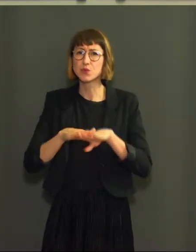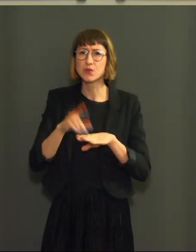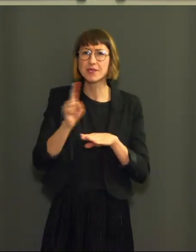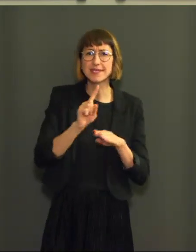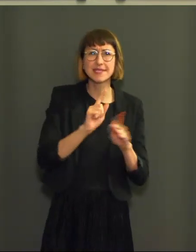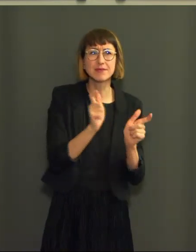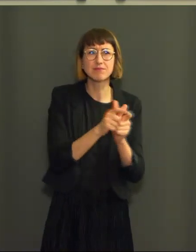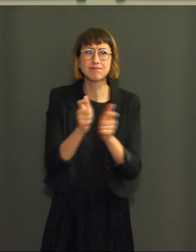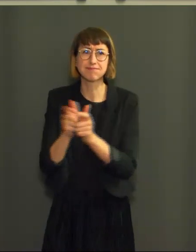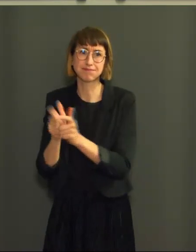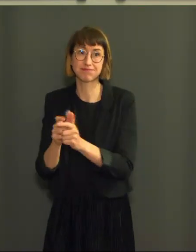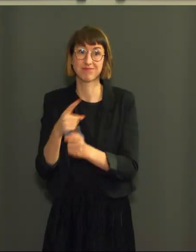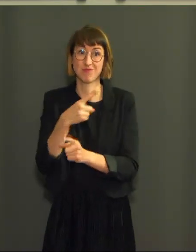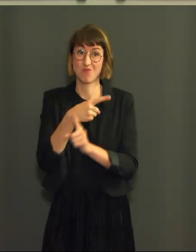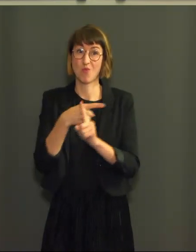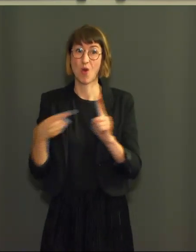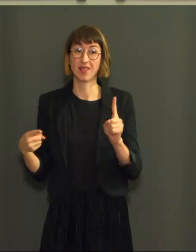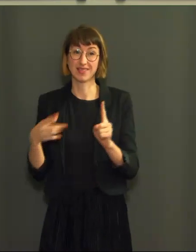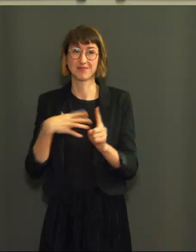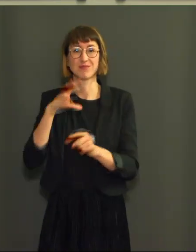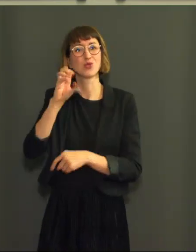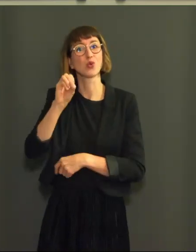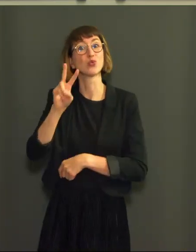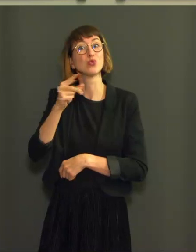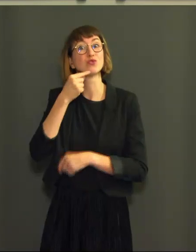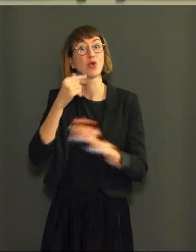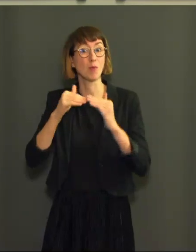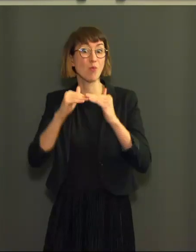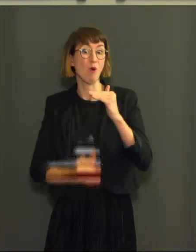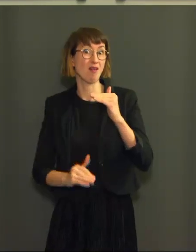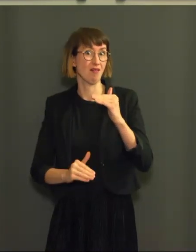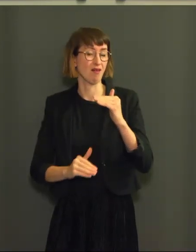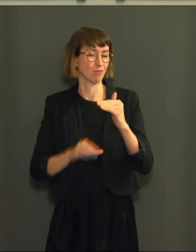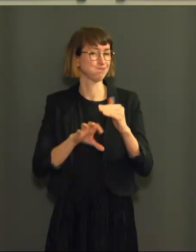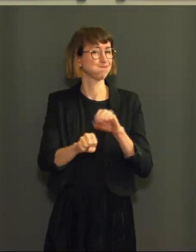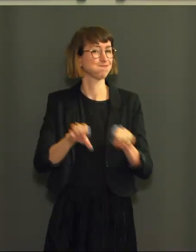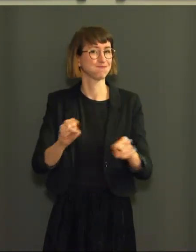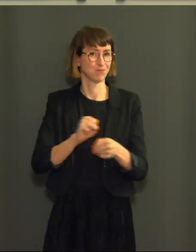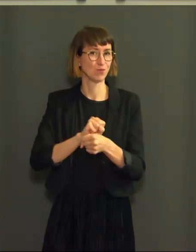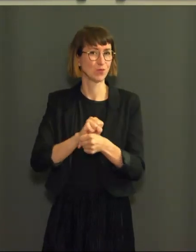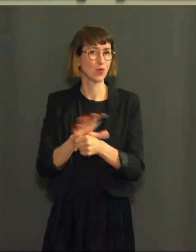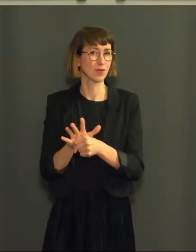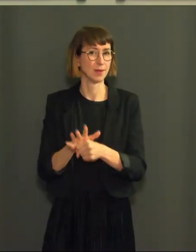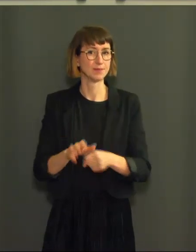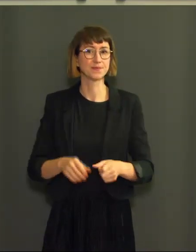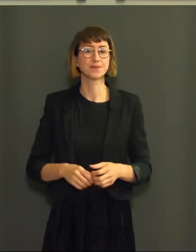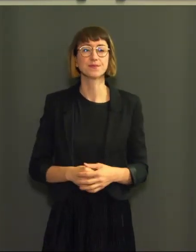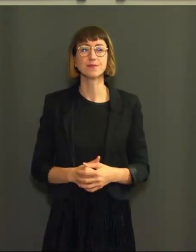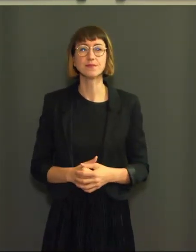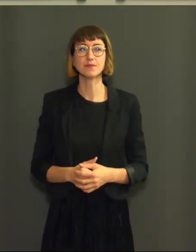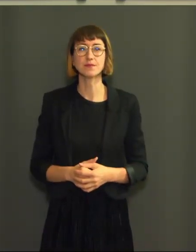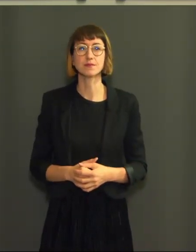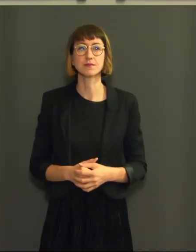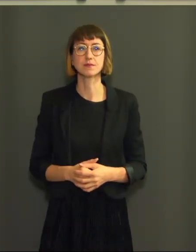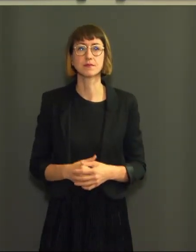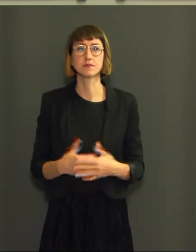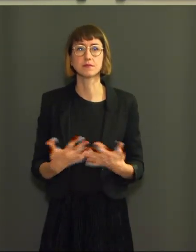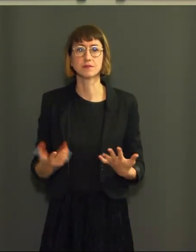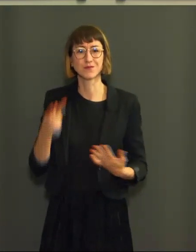moins de 32 ans. Le nombre d'infections est en diminution dans toutes les régions et toutes les provinces. Nous avons là une très belle